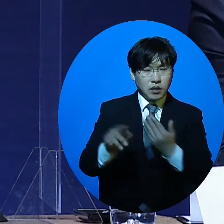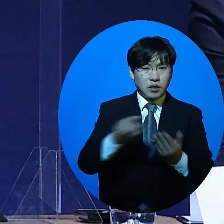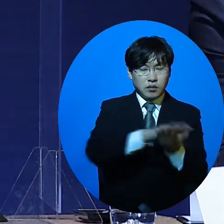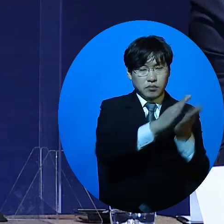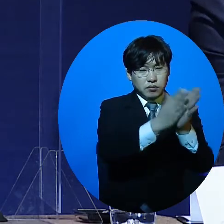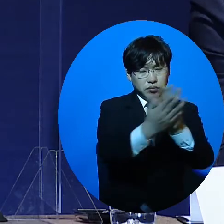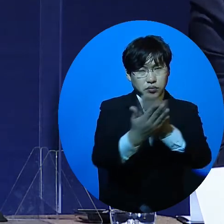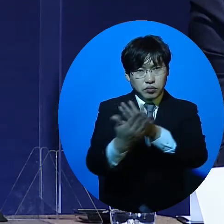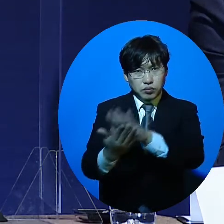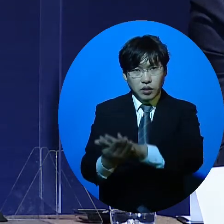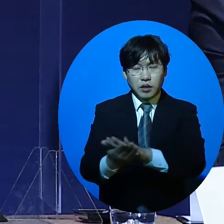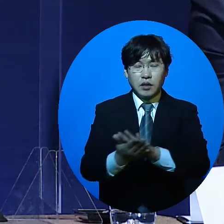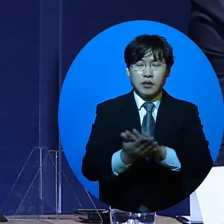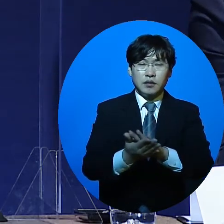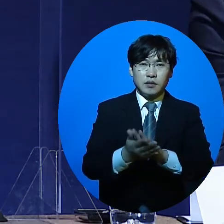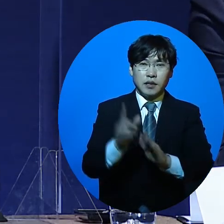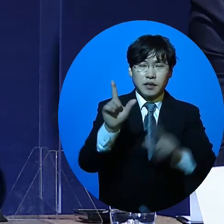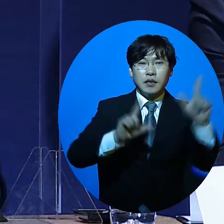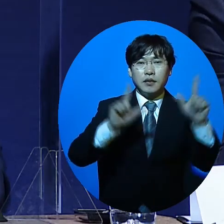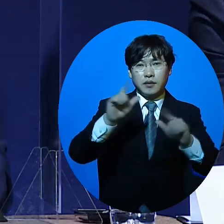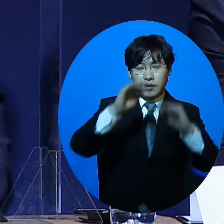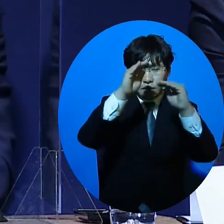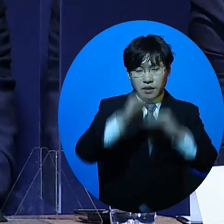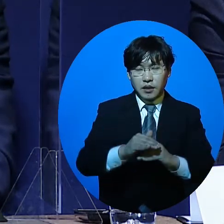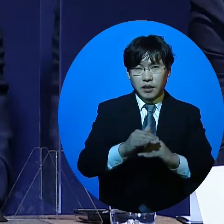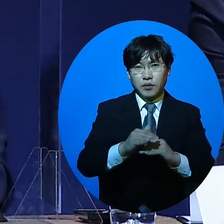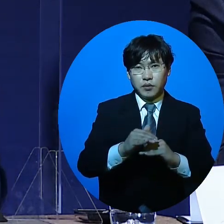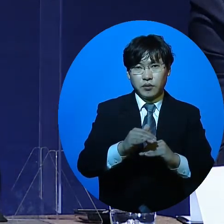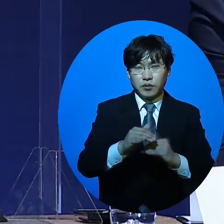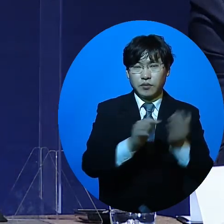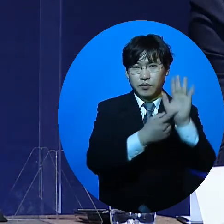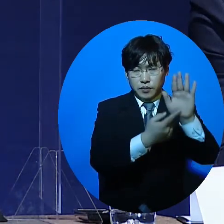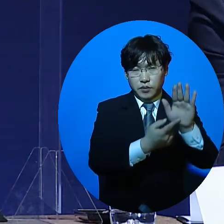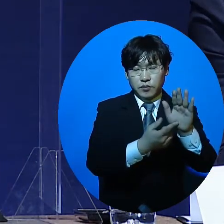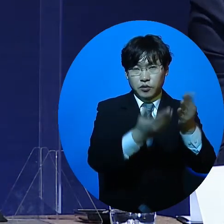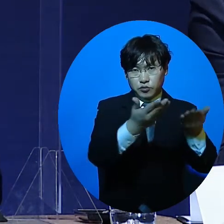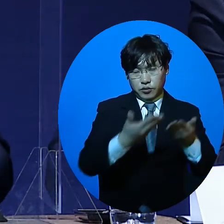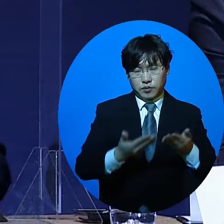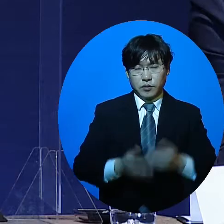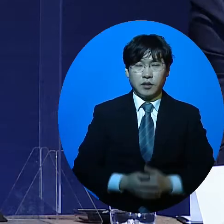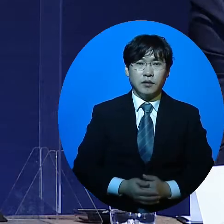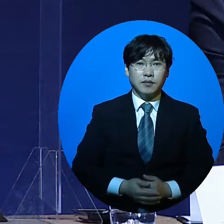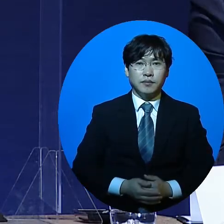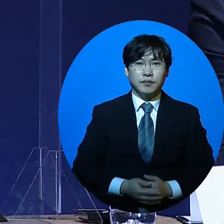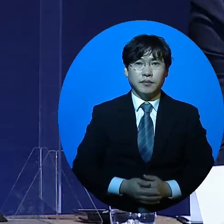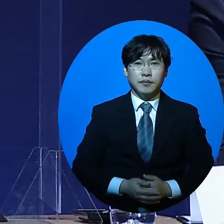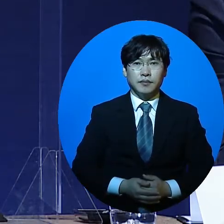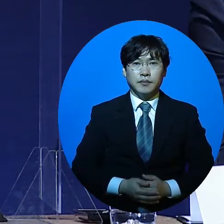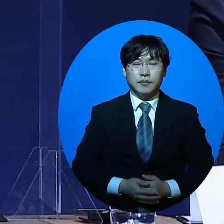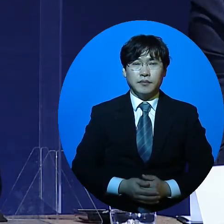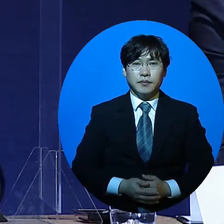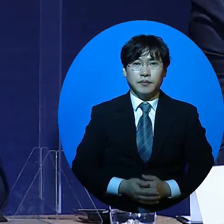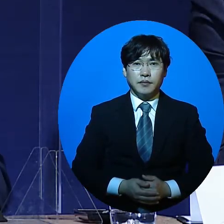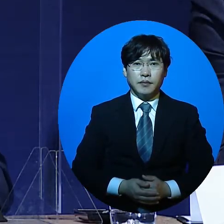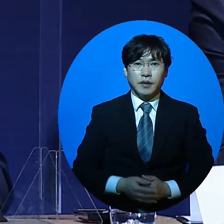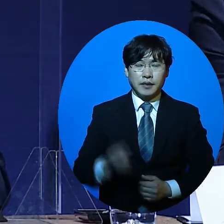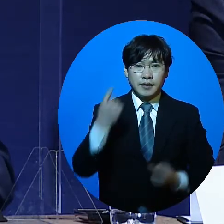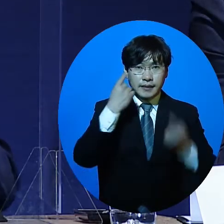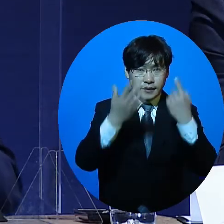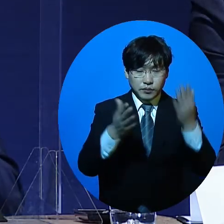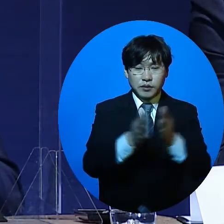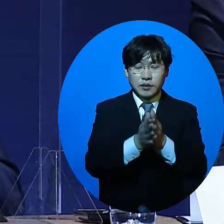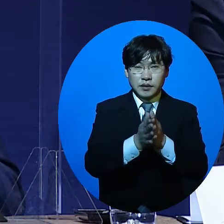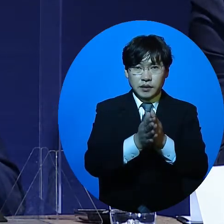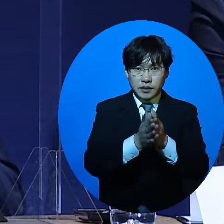변화가 있었다 이런 내용입니다. 우리가 이제 사실 여기 현장에 계신 분들은 조금 있다가 다시 이제 질문을 받기로